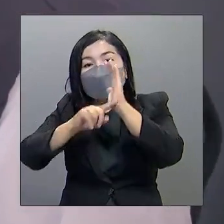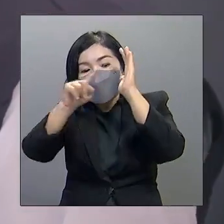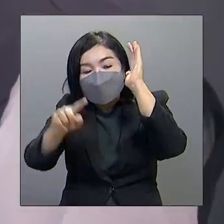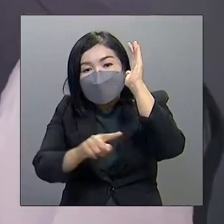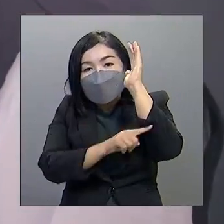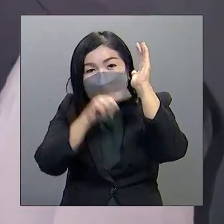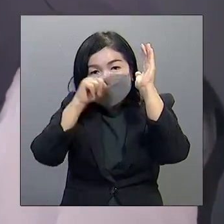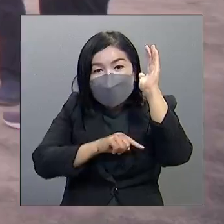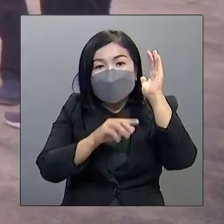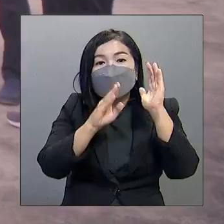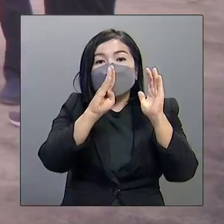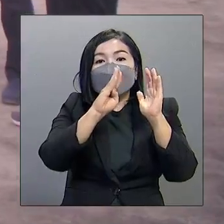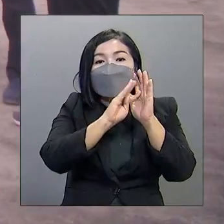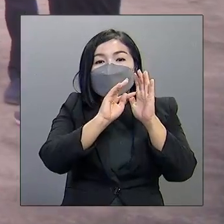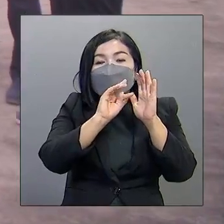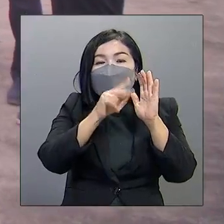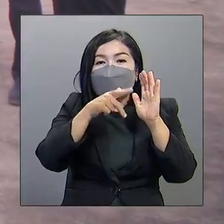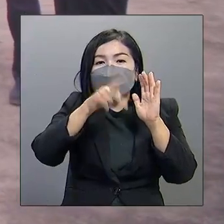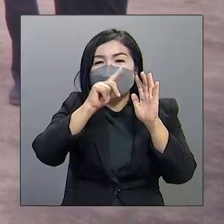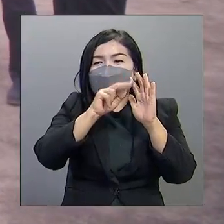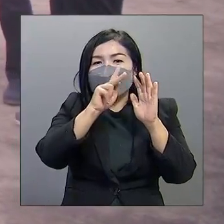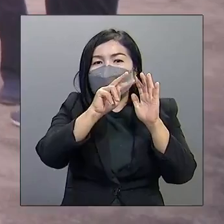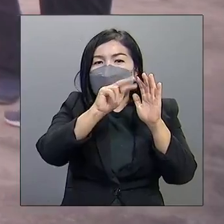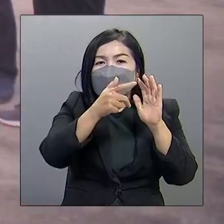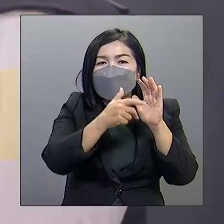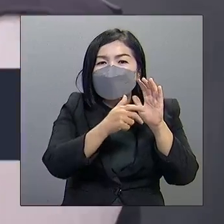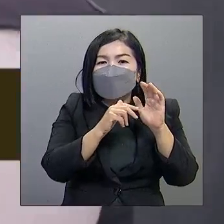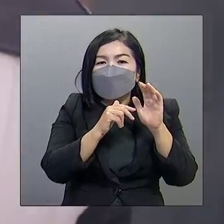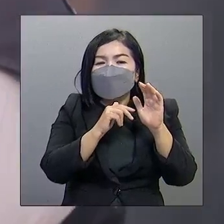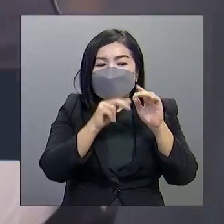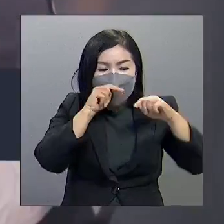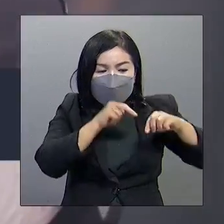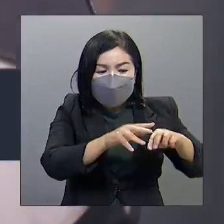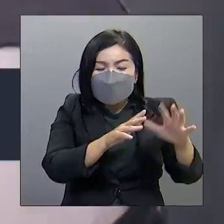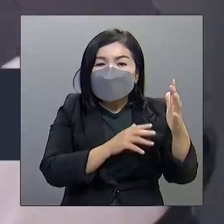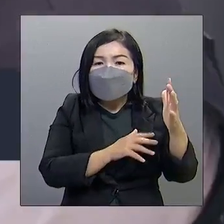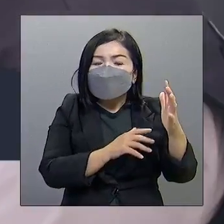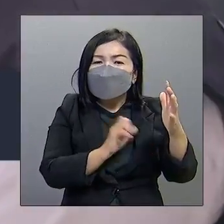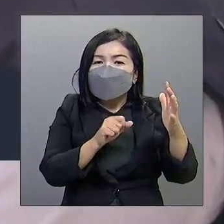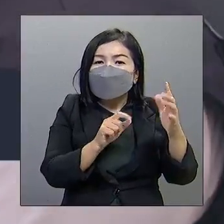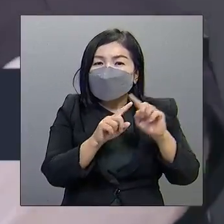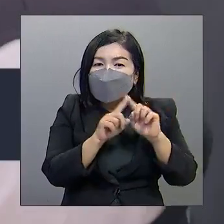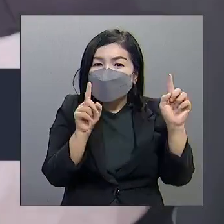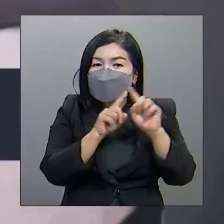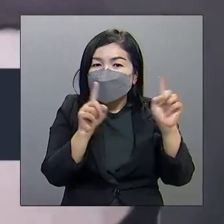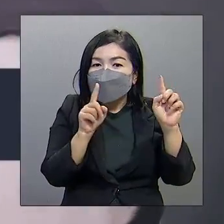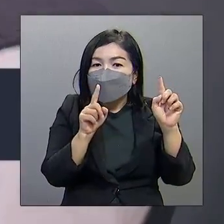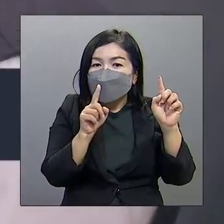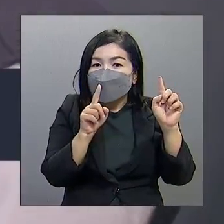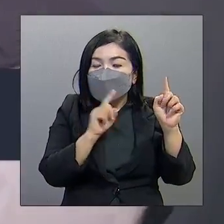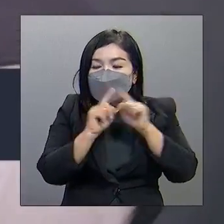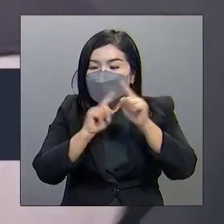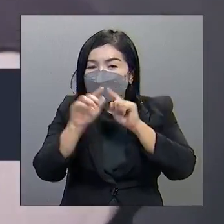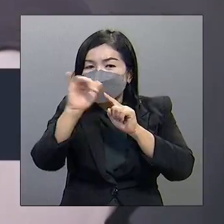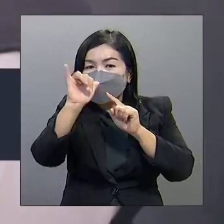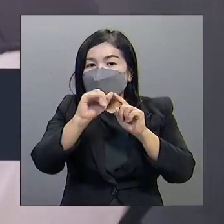างปะกงนะ ครับ บางทีอาจจะถูกแบบเหมือนรู้สึกเหมือนถูกละเลยนิดหน่อยไหมหรือไง ไม่ได้ถูกละเลยแต่ว่าเราไม่ค่อยได้พูดถึงกัน